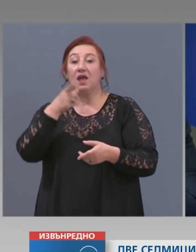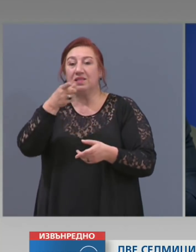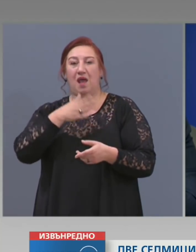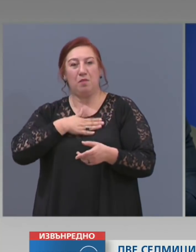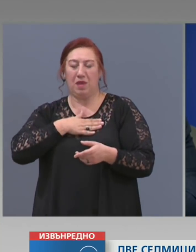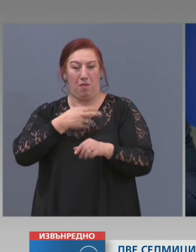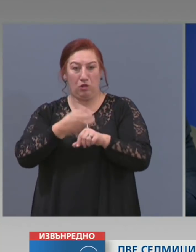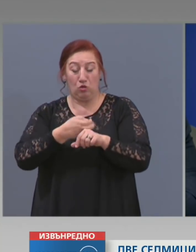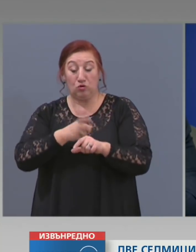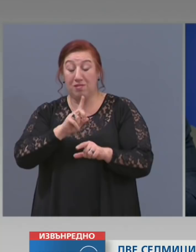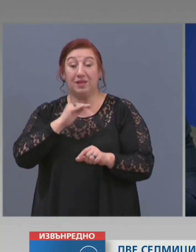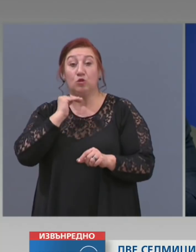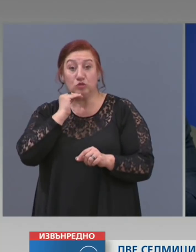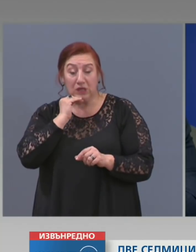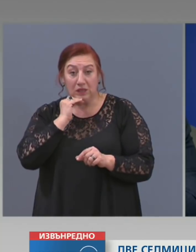града.